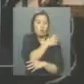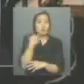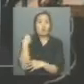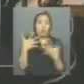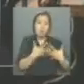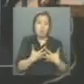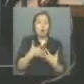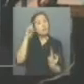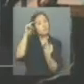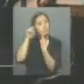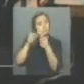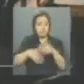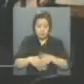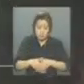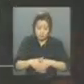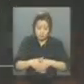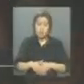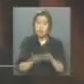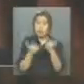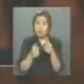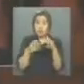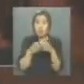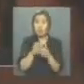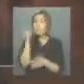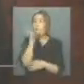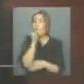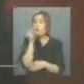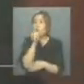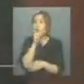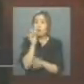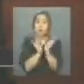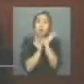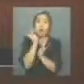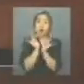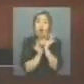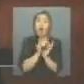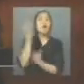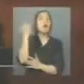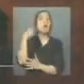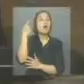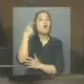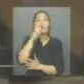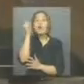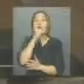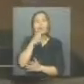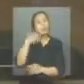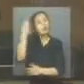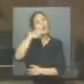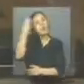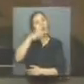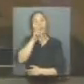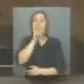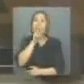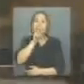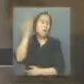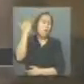ยขณะที่สมาชิกโบสถ์ในรัฐนิวเจอร์ซีย์ซึ่งวินนี่เคยร้องเพลงสวดมนต์เป็นประจำทุกวันอาทิตย์ในสมัยวัย